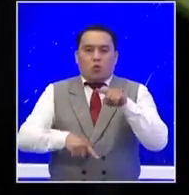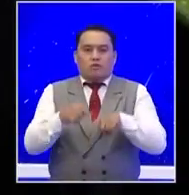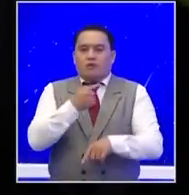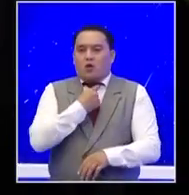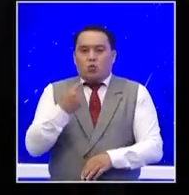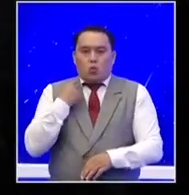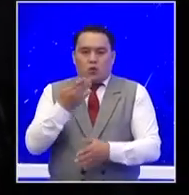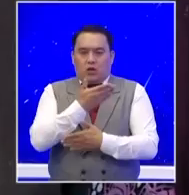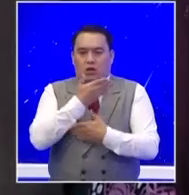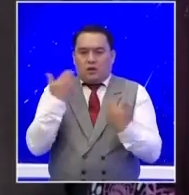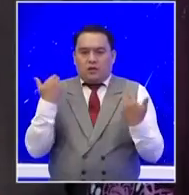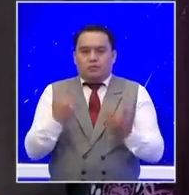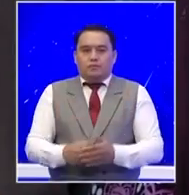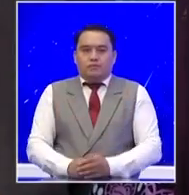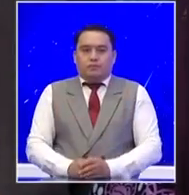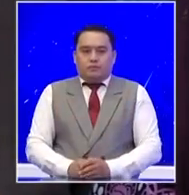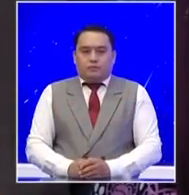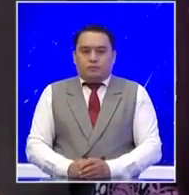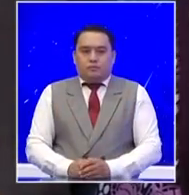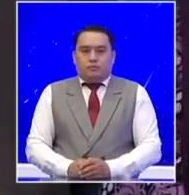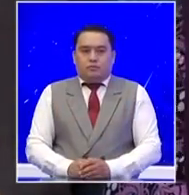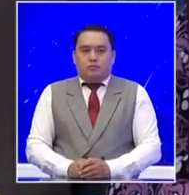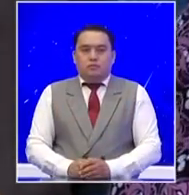Талдыкургане у семьи нет.